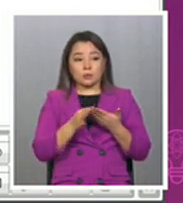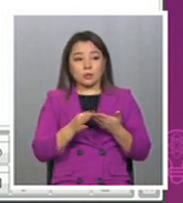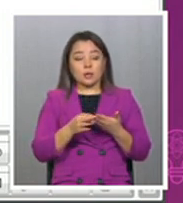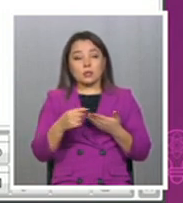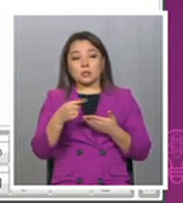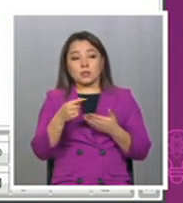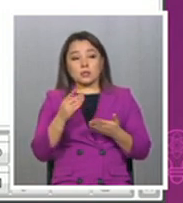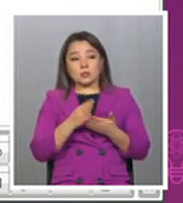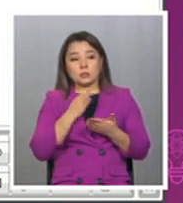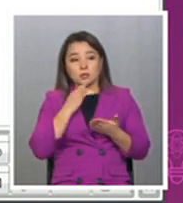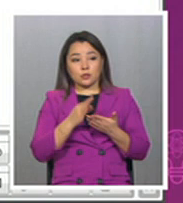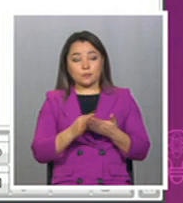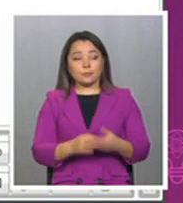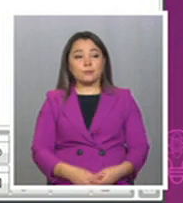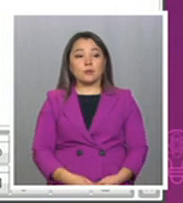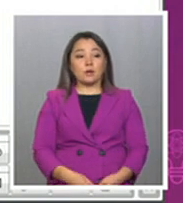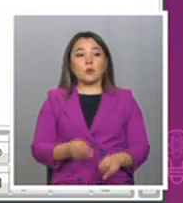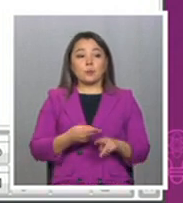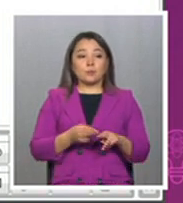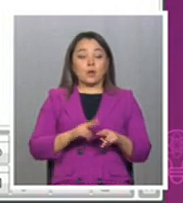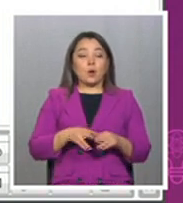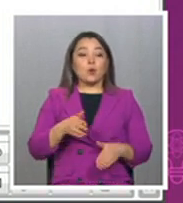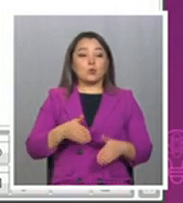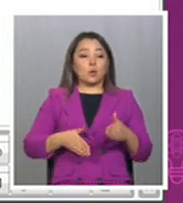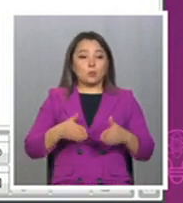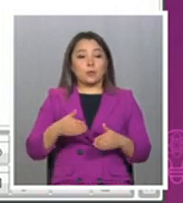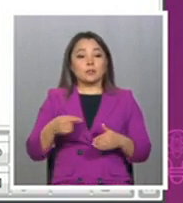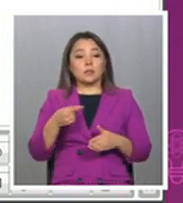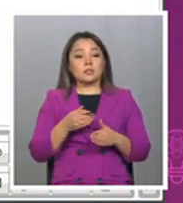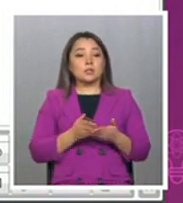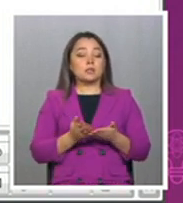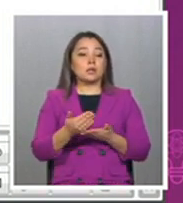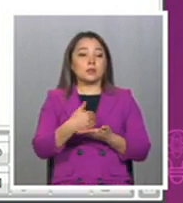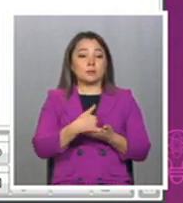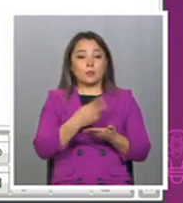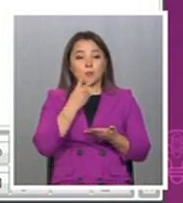керісінше, яғни робот кері бұрылады деген сөз.